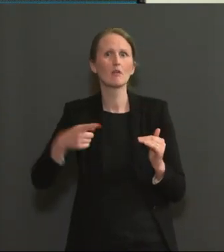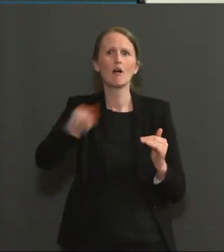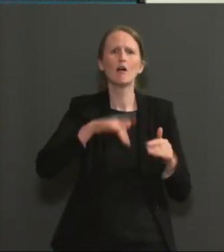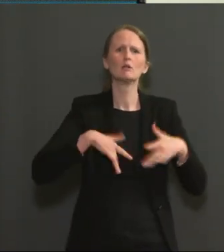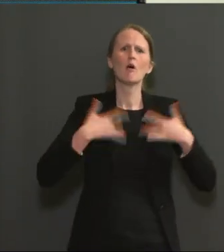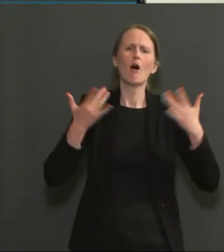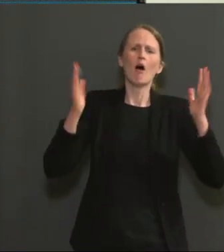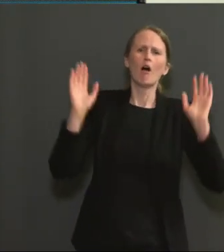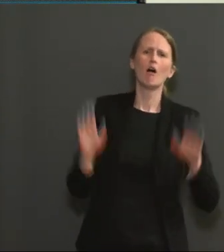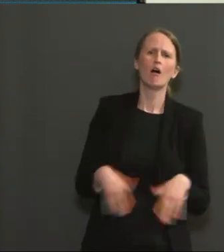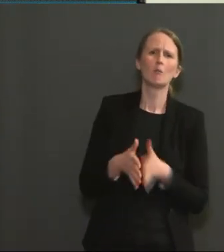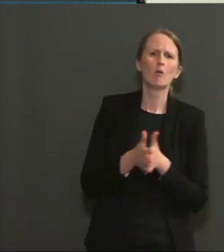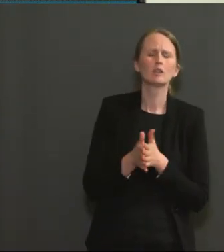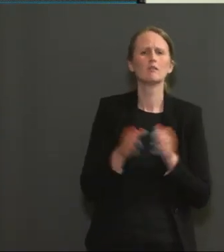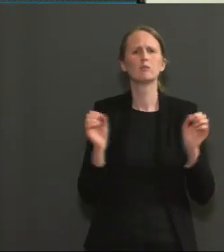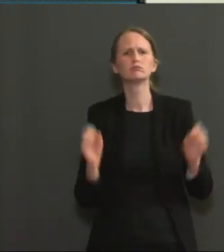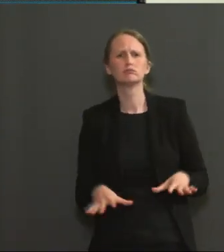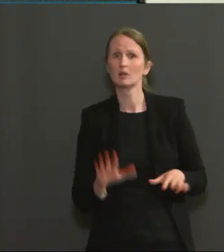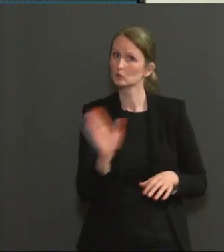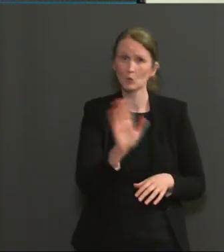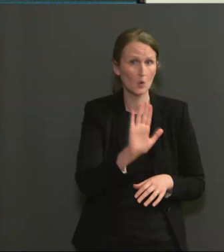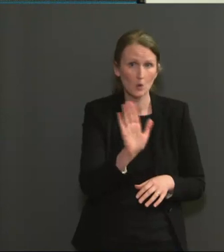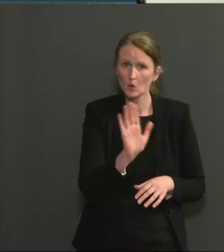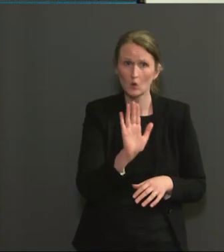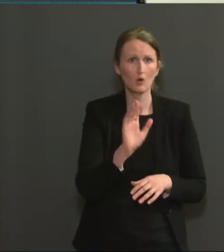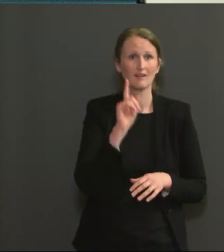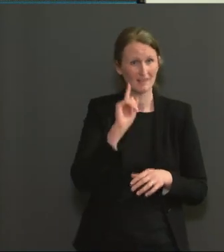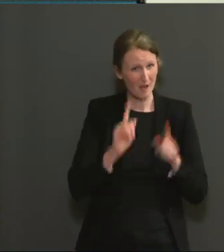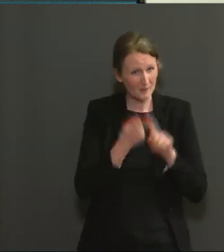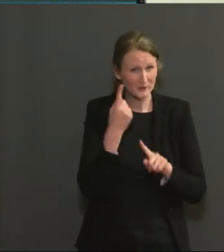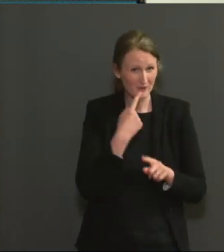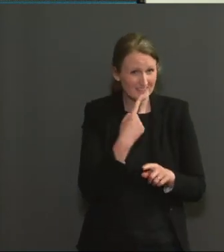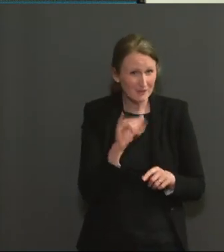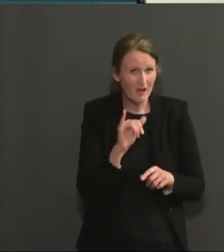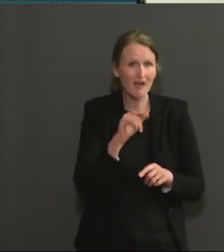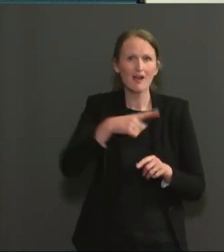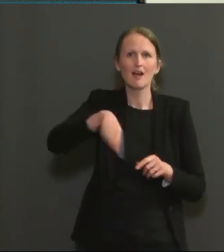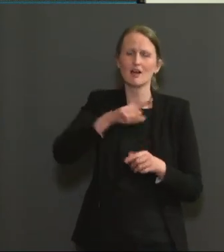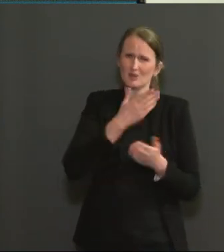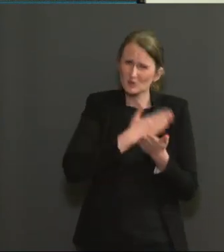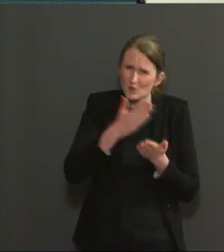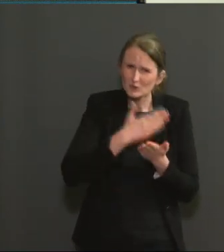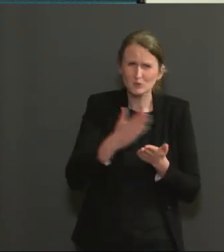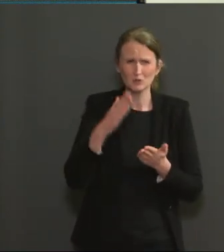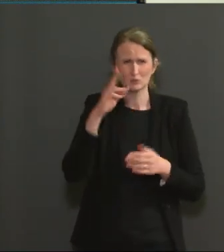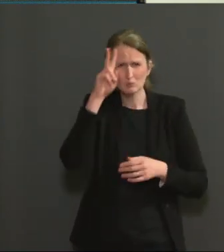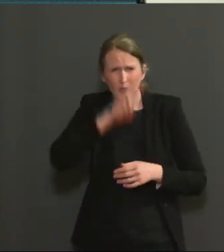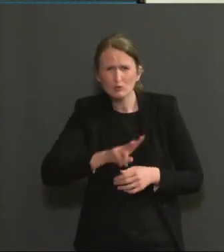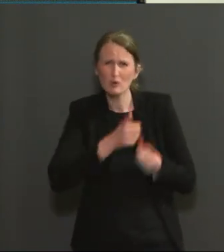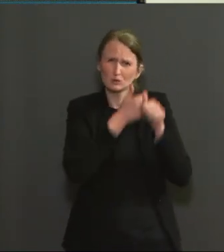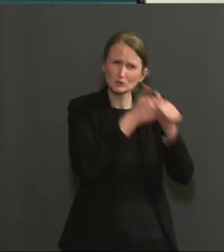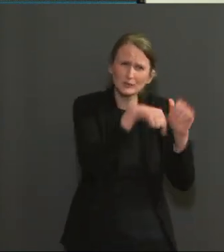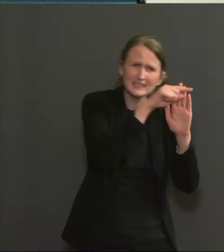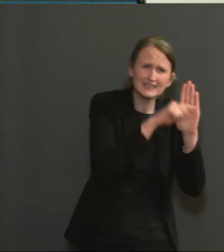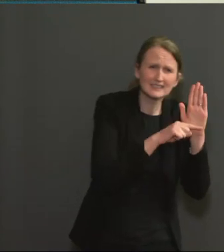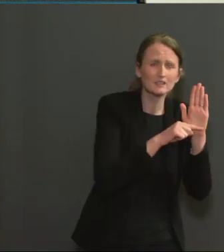mieux appliquer les précautions nécessaires de soigner les petits détails de se laver les mains un peu plus fréquemment